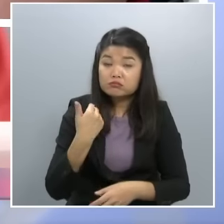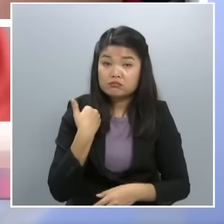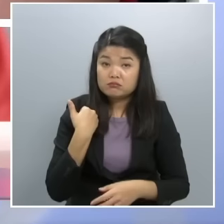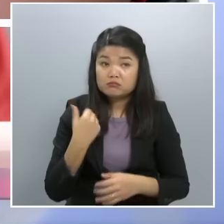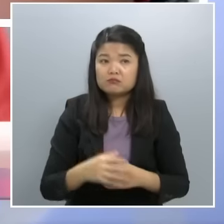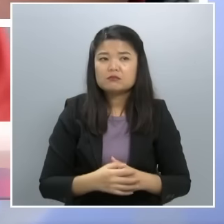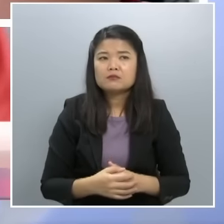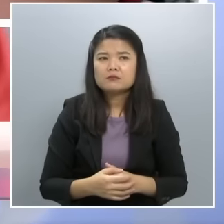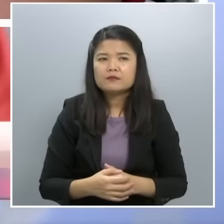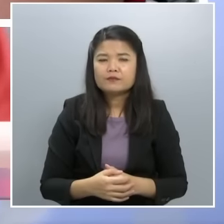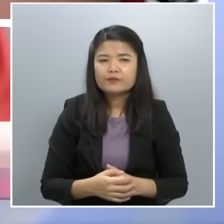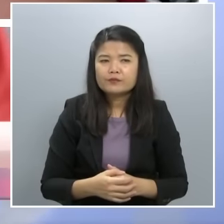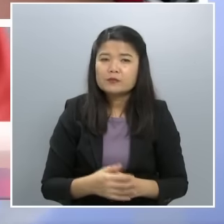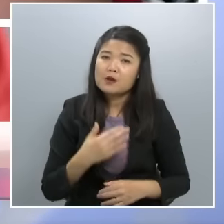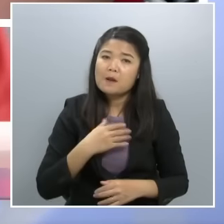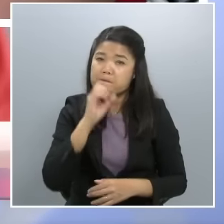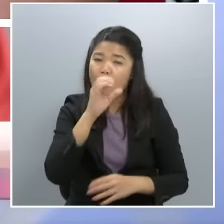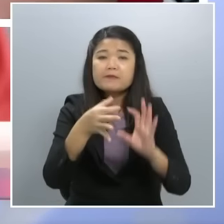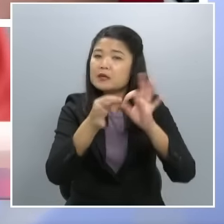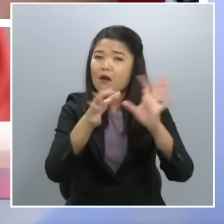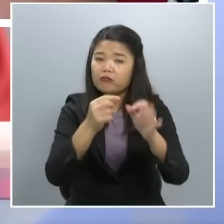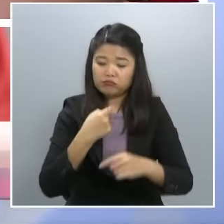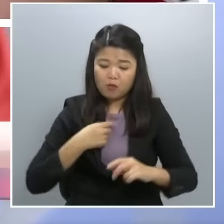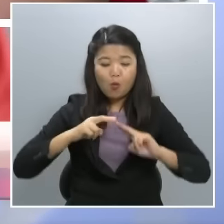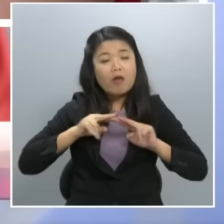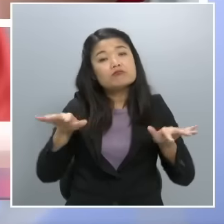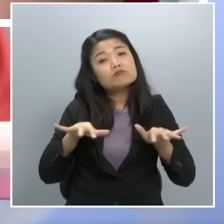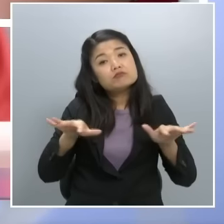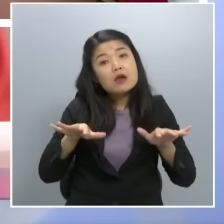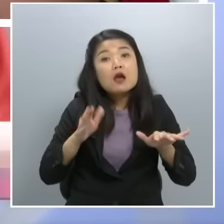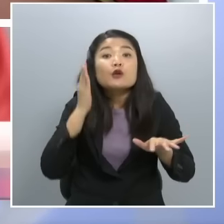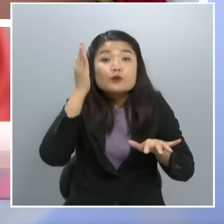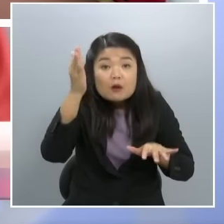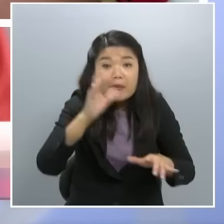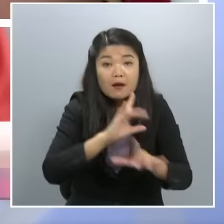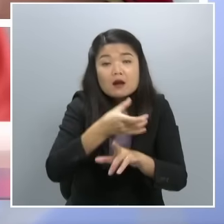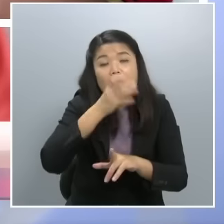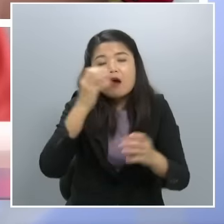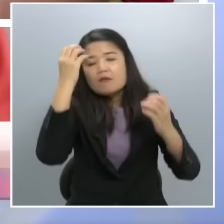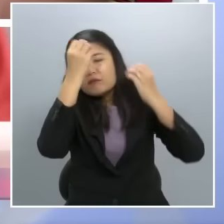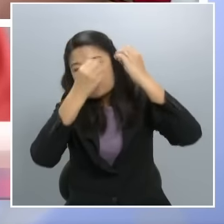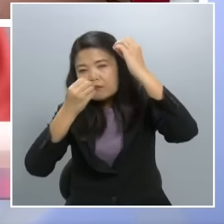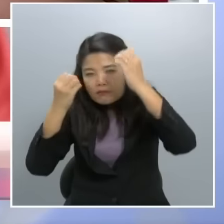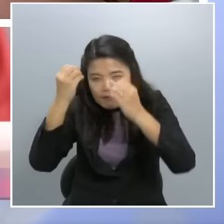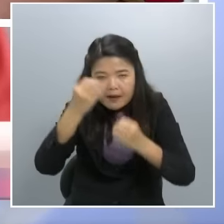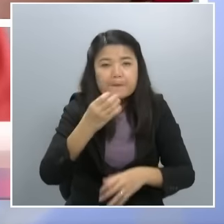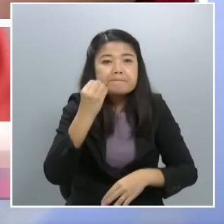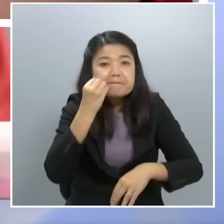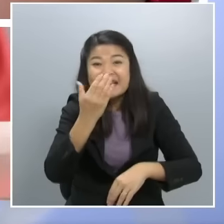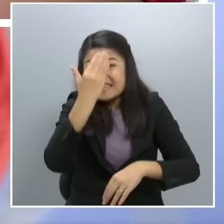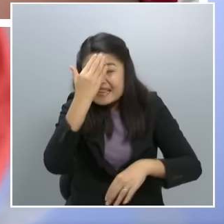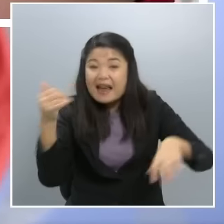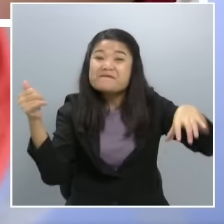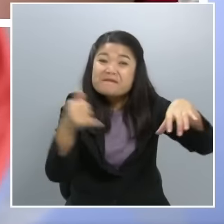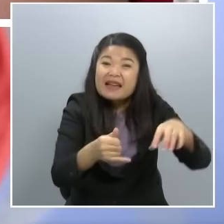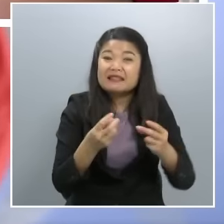ตอนผมก็โยมผมปกติไม่มีอะไร ต่อไปเมาแล้วไม่ไปเต้นนี่แล้วนะ ไม่แล้วผมเต้นหน้า